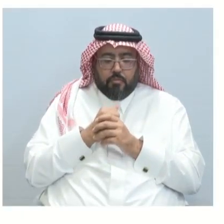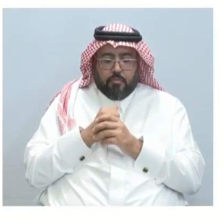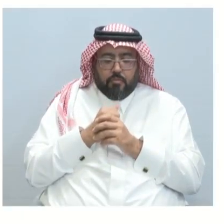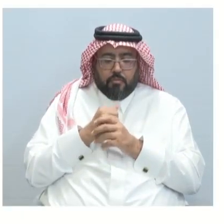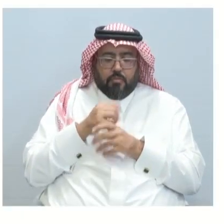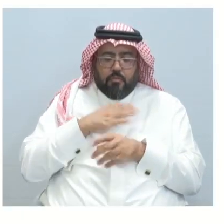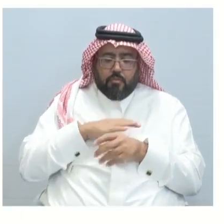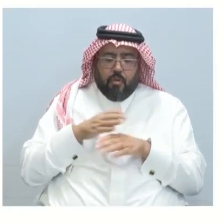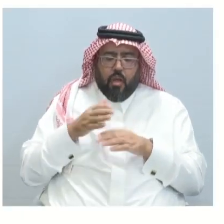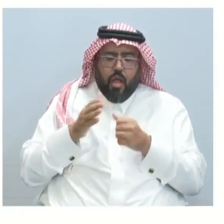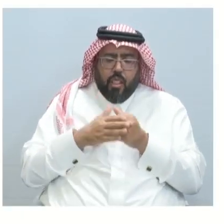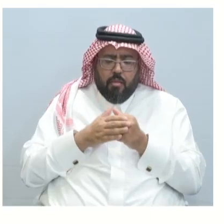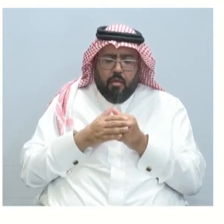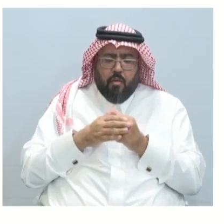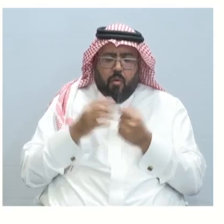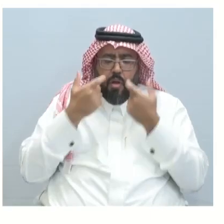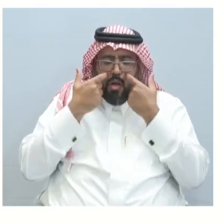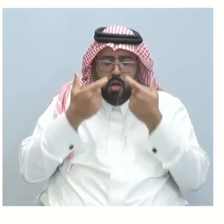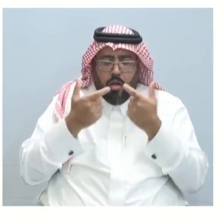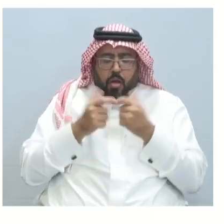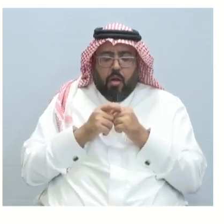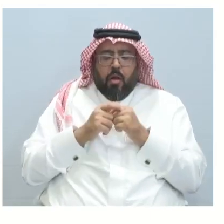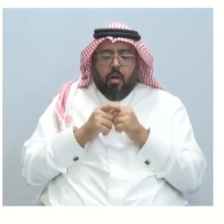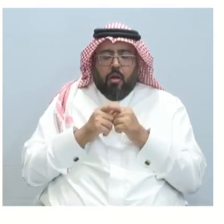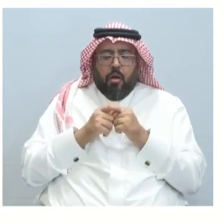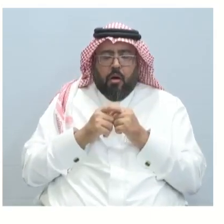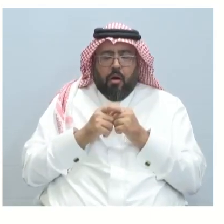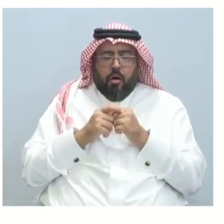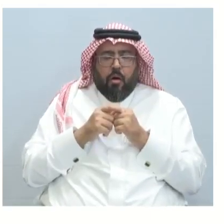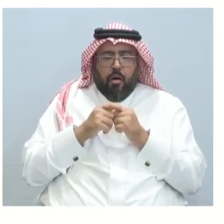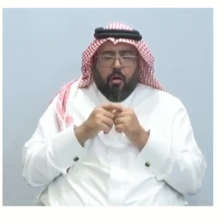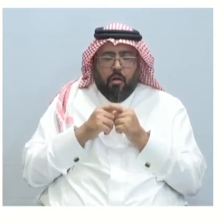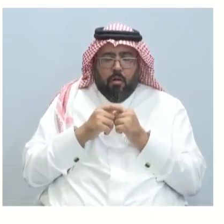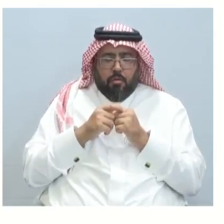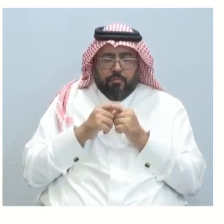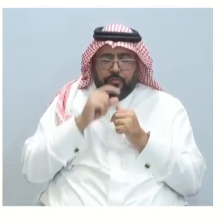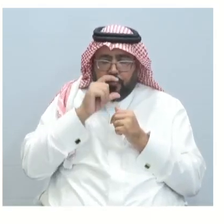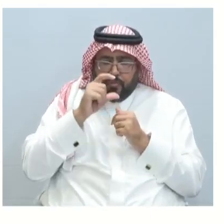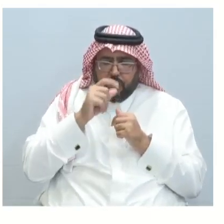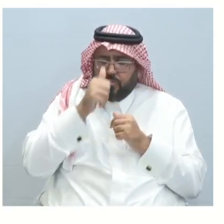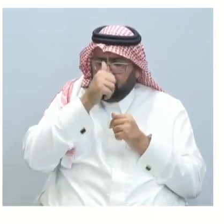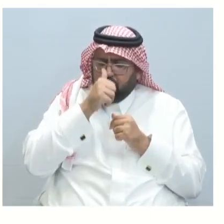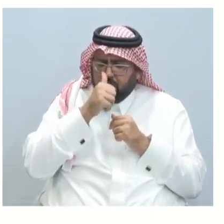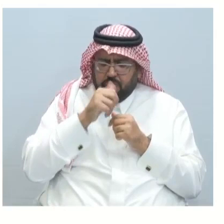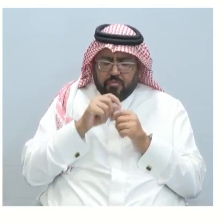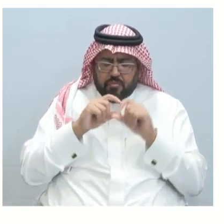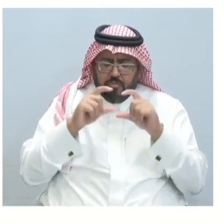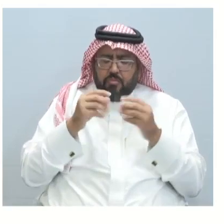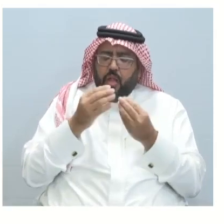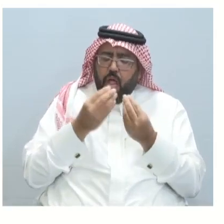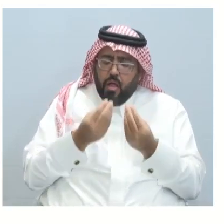الاعمال الصبر في خدمتهما ورعايتهما قد يرفعان الصوت قد يغضبان